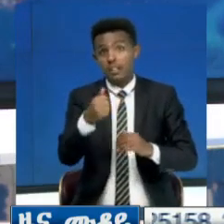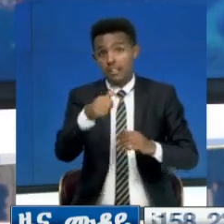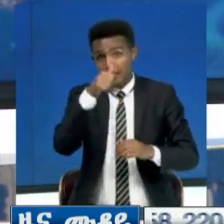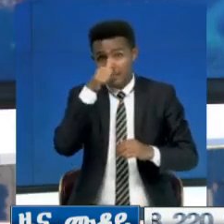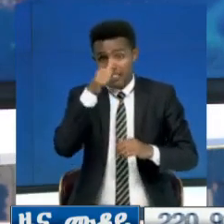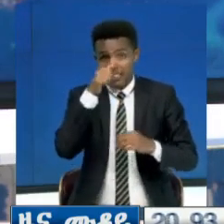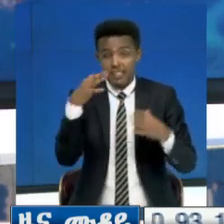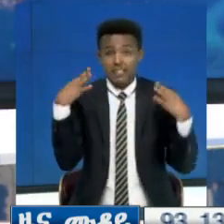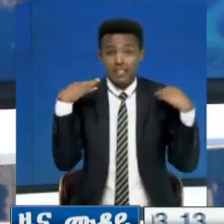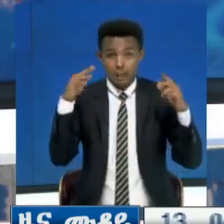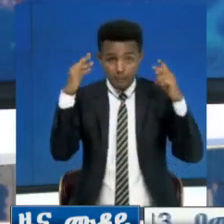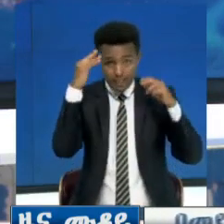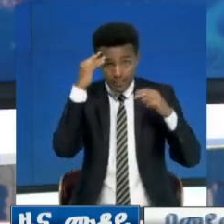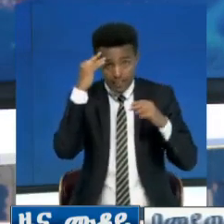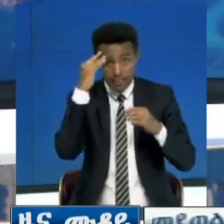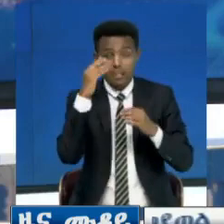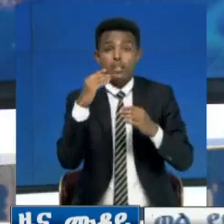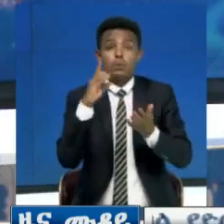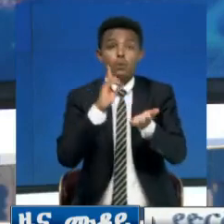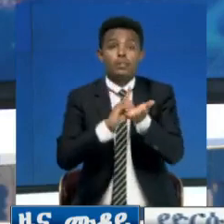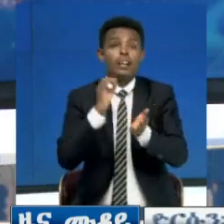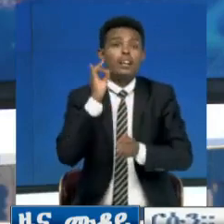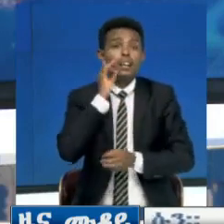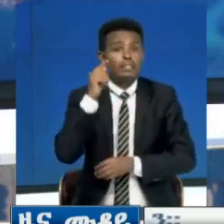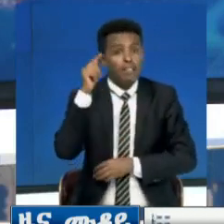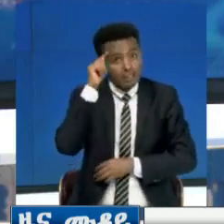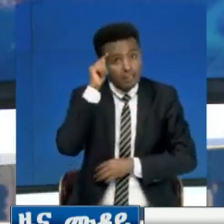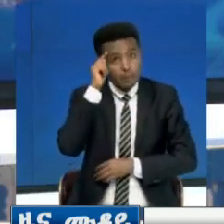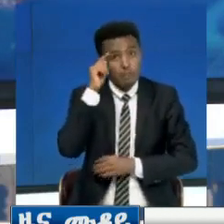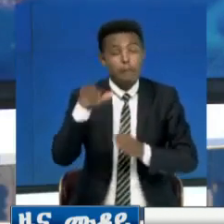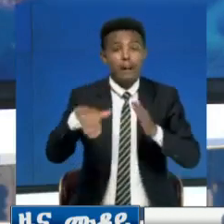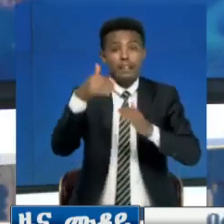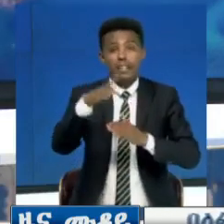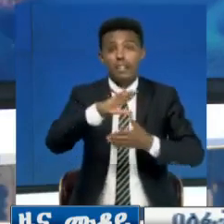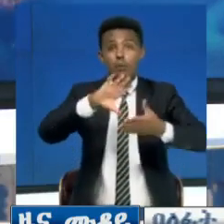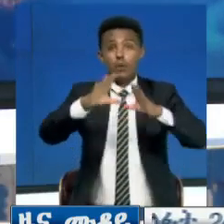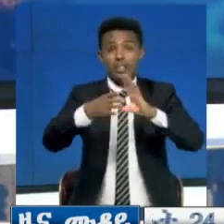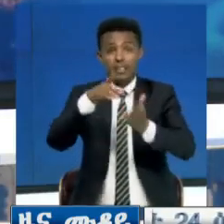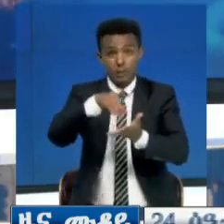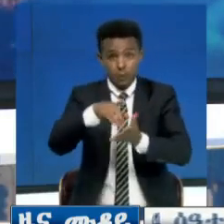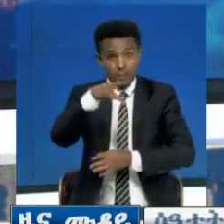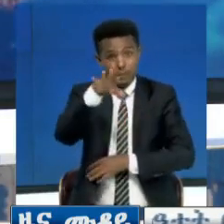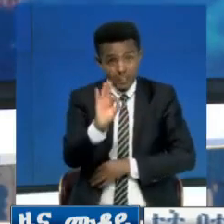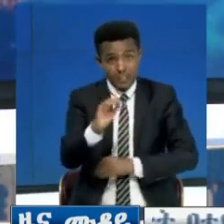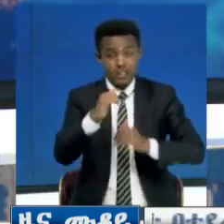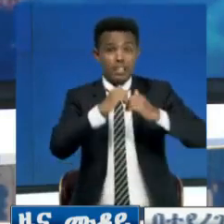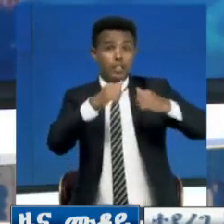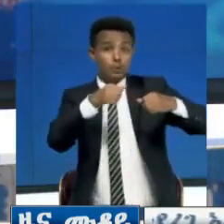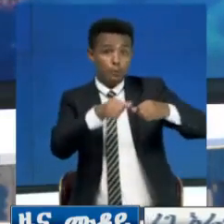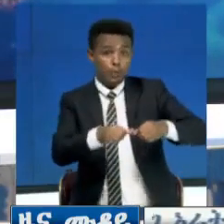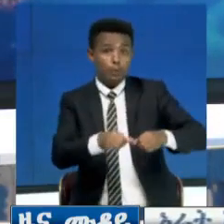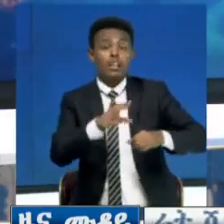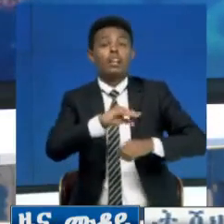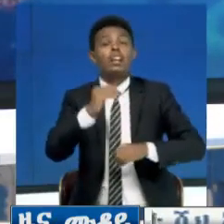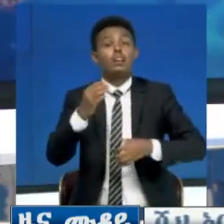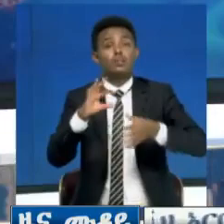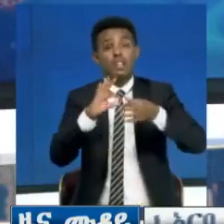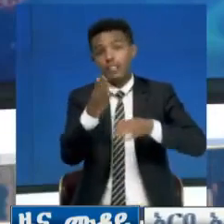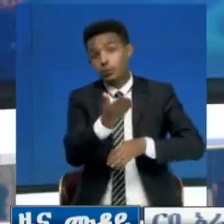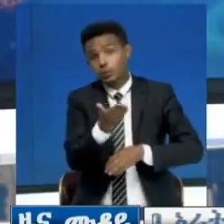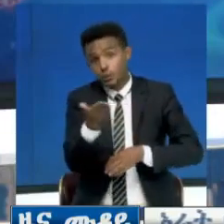ሊያ ታደሰ ተናገሩ። ሚኒስትሯ በባህር ዳርና ጎንደር ከተሞች የሚገኙ የለይቶ ማቆያና ሌሎች ተያያዥ